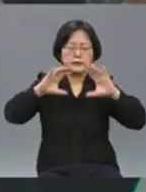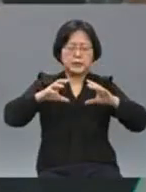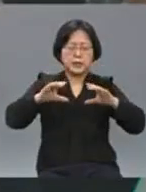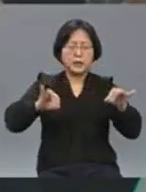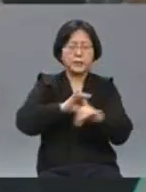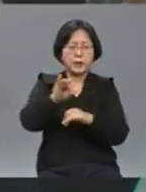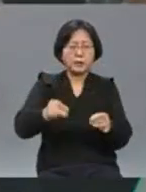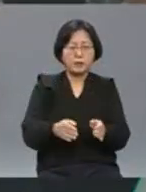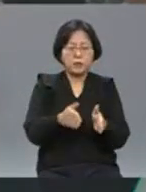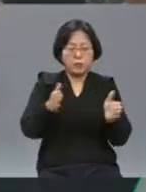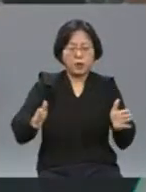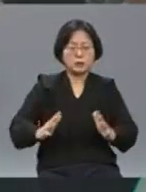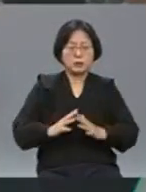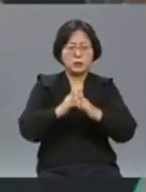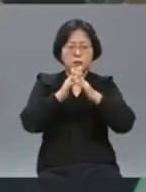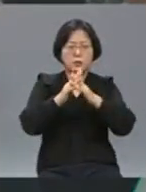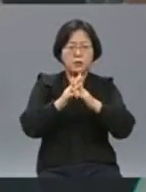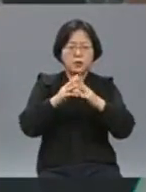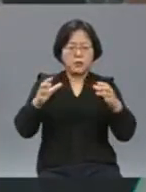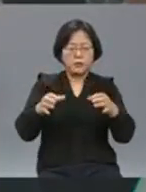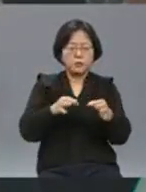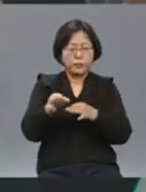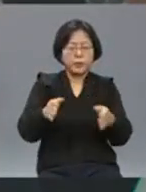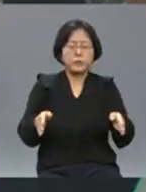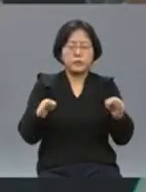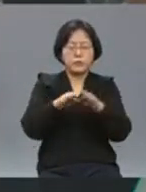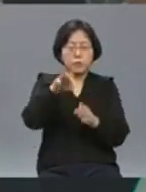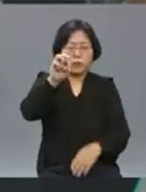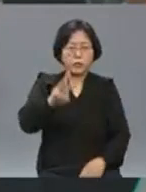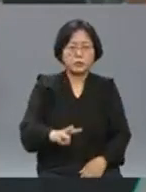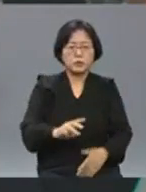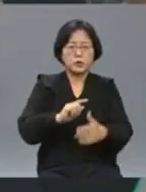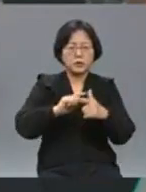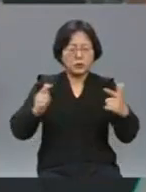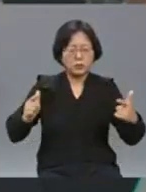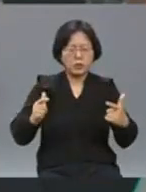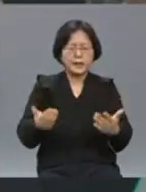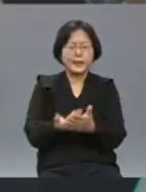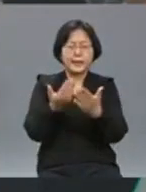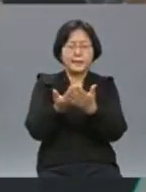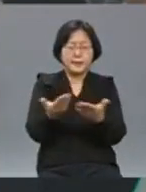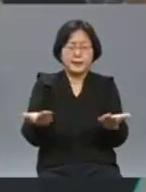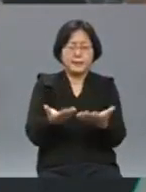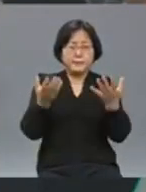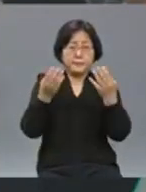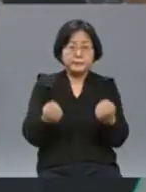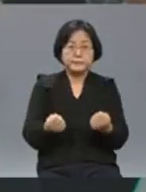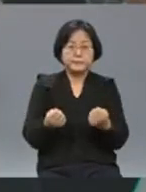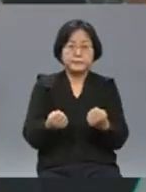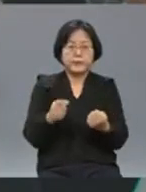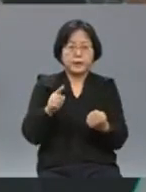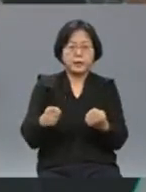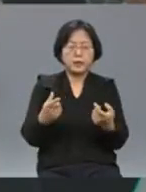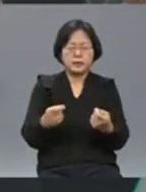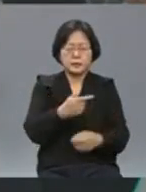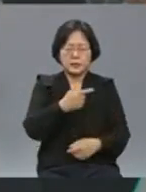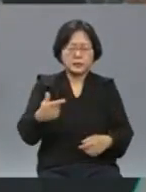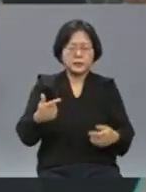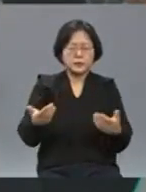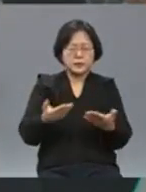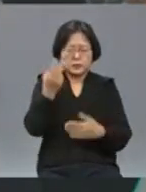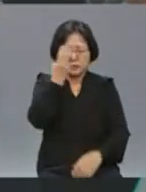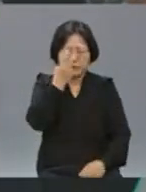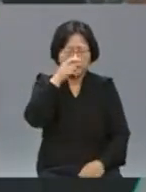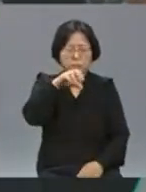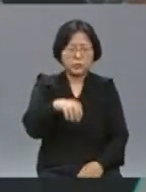신세계백화점 확장 신축과 복합 쇼핑몰 건립 등 최근 광주에 굵직굵직한 개발 사업이 많습니다. 이런 대규모 사업을